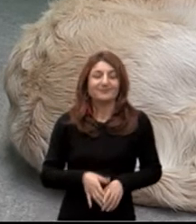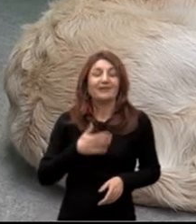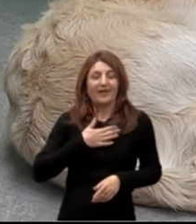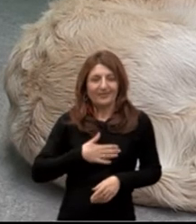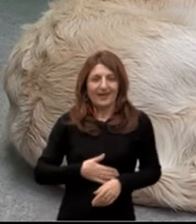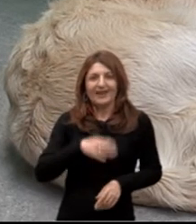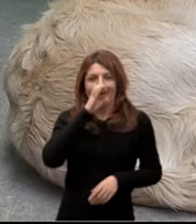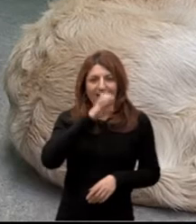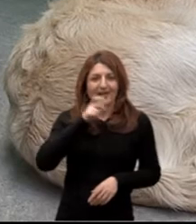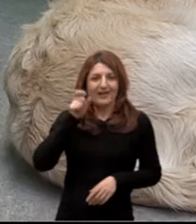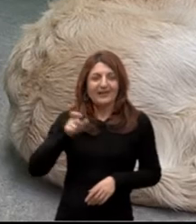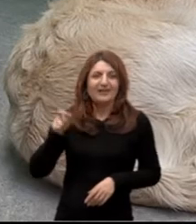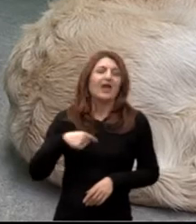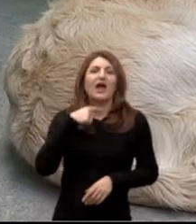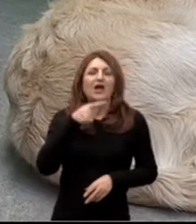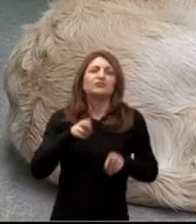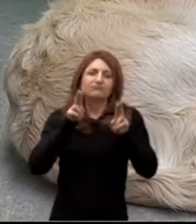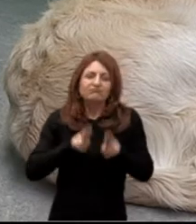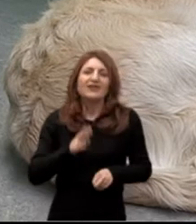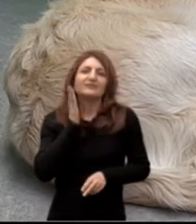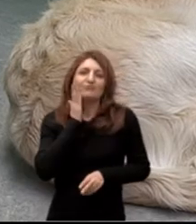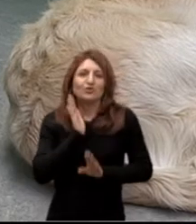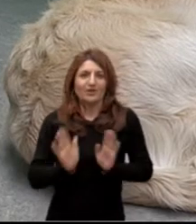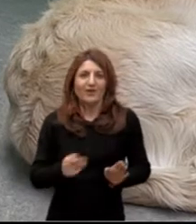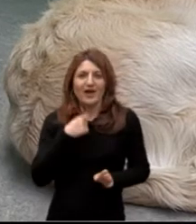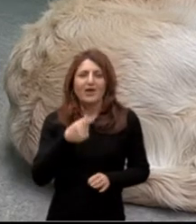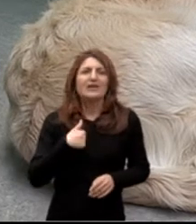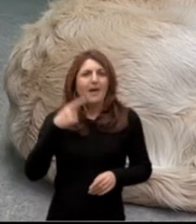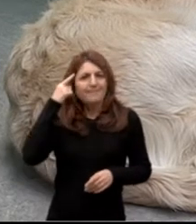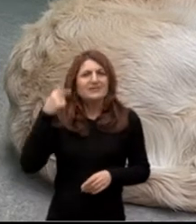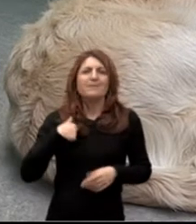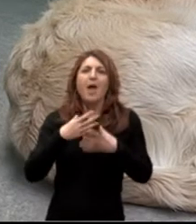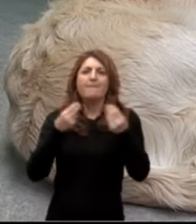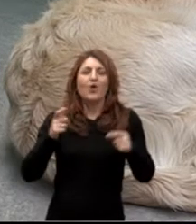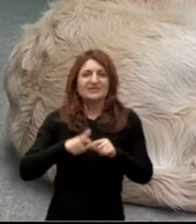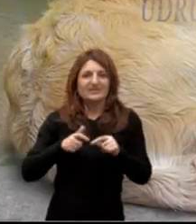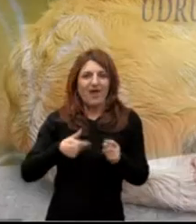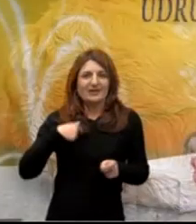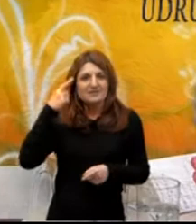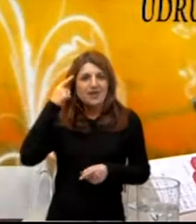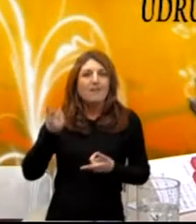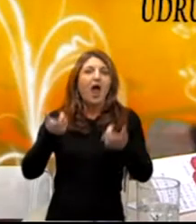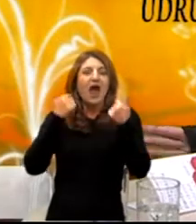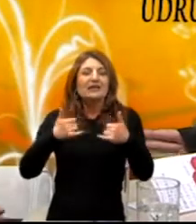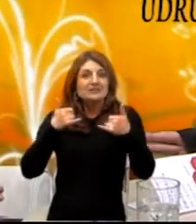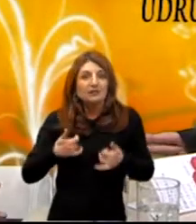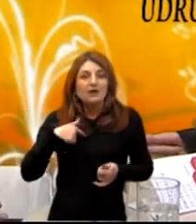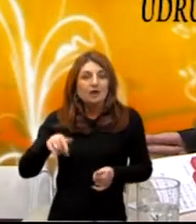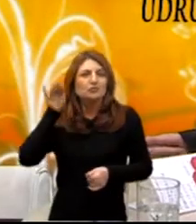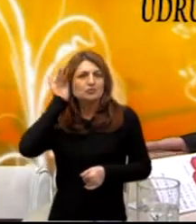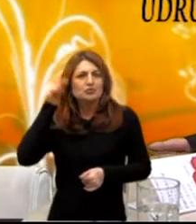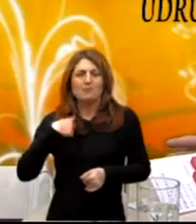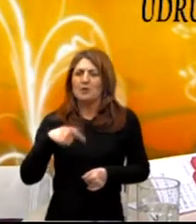gledatelji, da vam kažem pošteno i iskreno, uvijek mislim da puno znam. Evo, sad sam doznala nešto što nisam